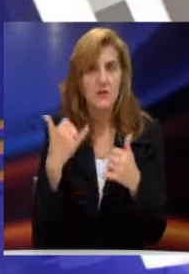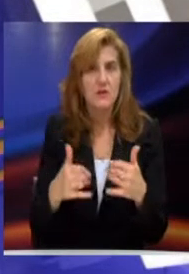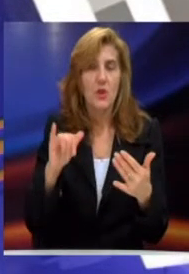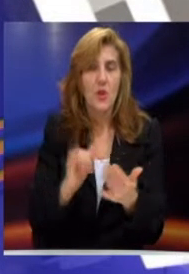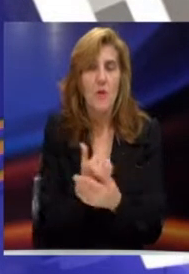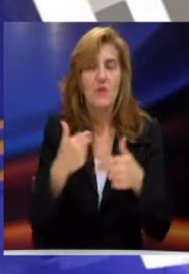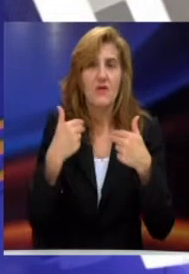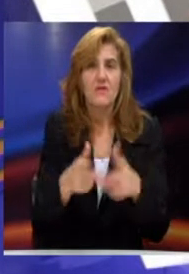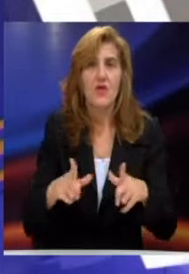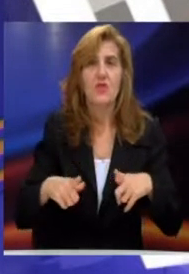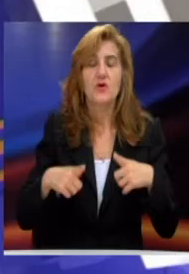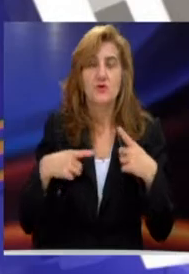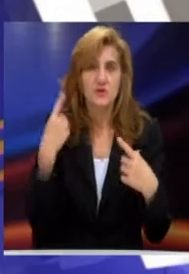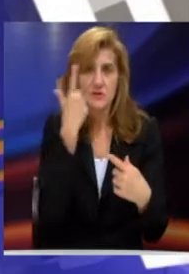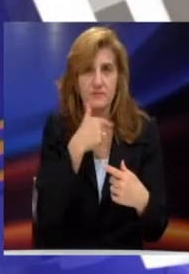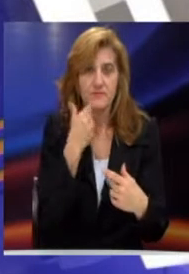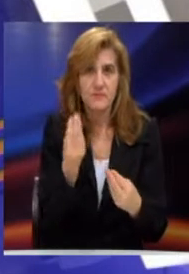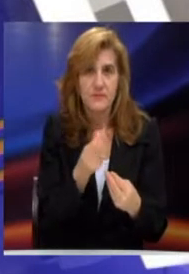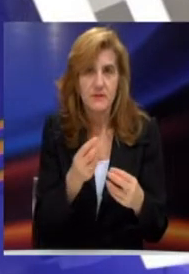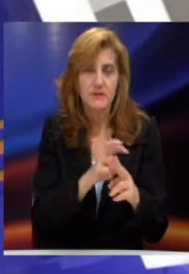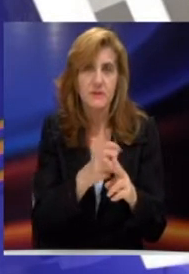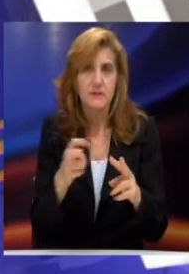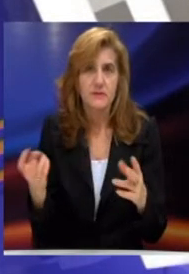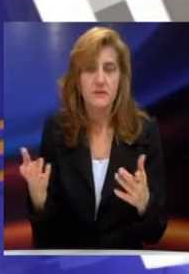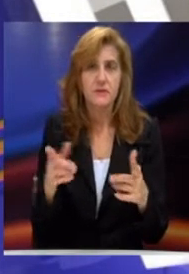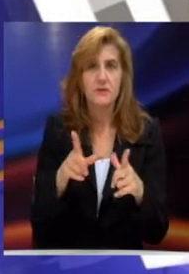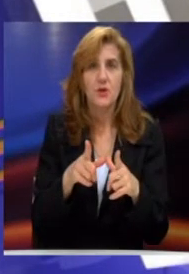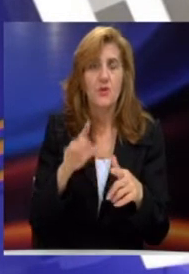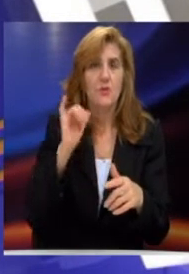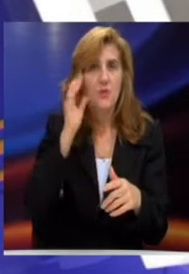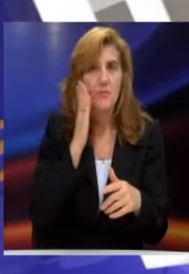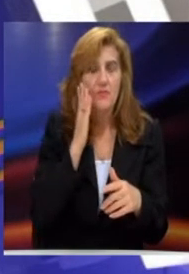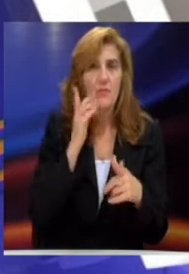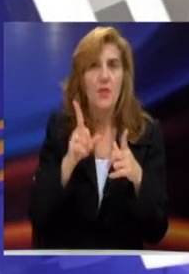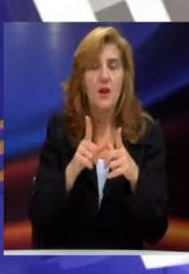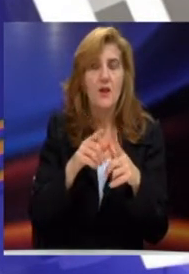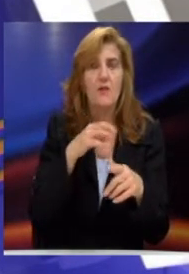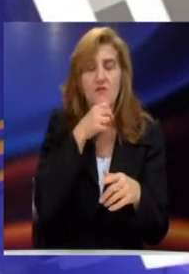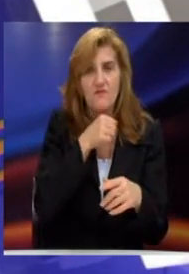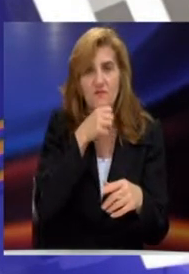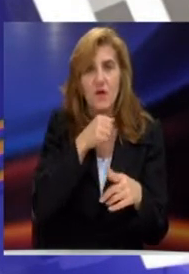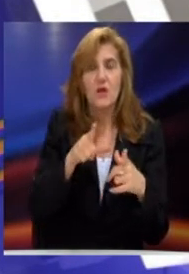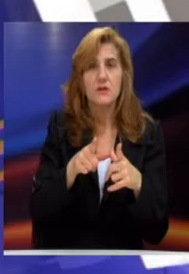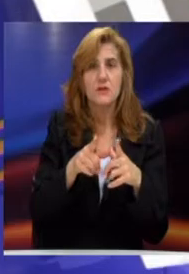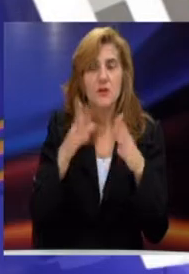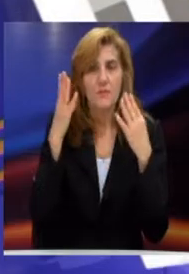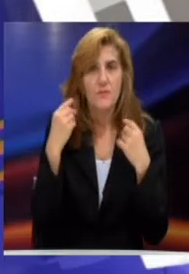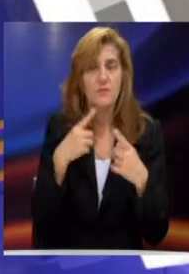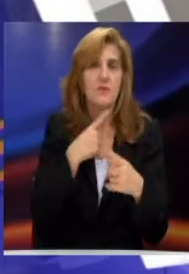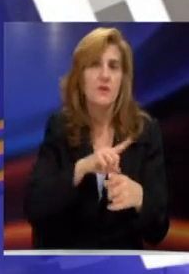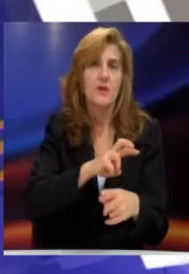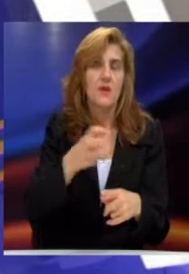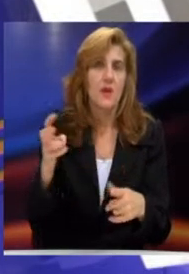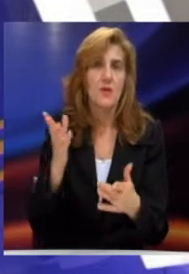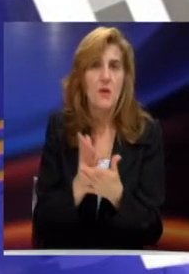ponovo pokušavaju da ožive. Pisanice se nalaze širom sveta, u Njujorku, Milanu, Parizu, Briselu, Pragu, Budimpešti, a